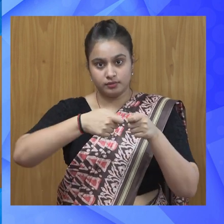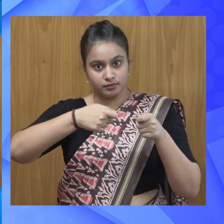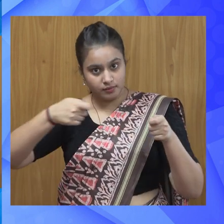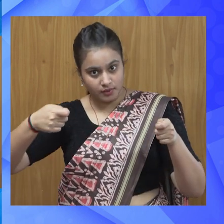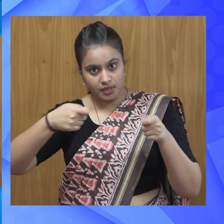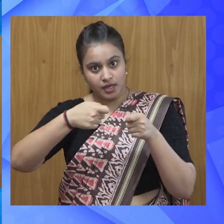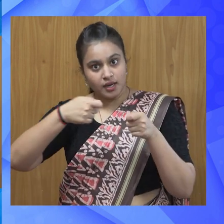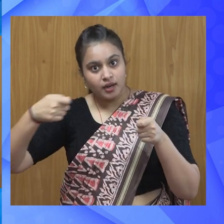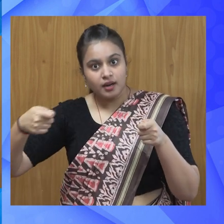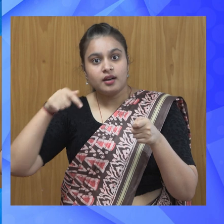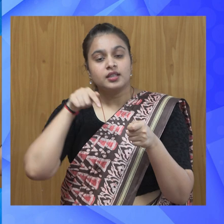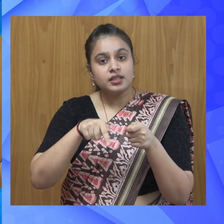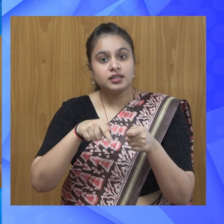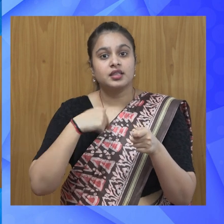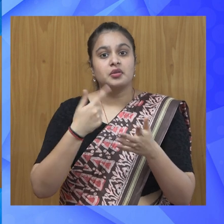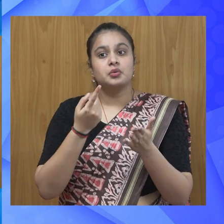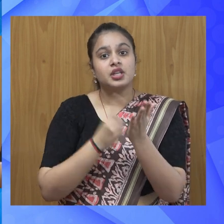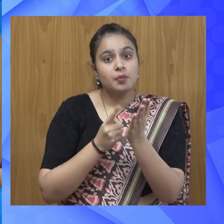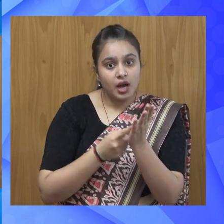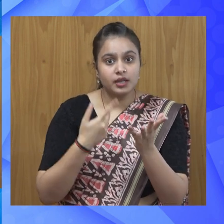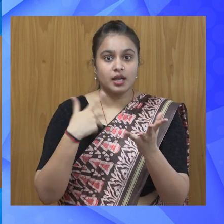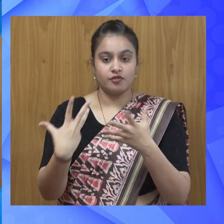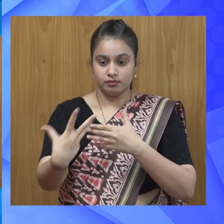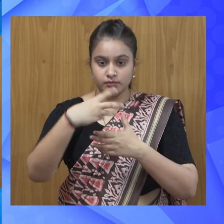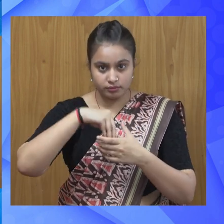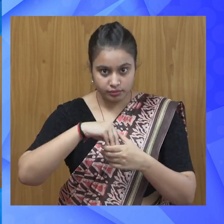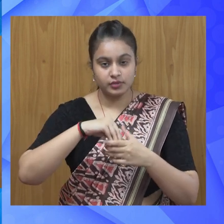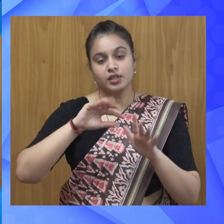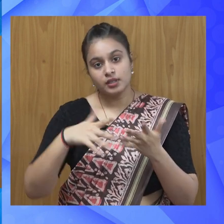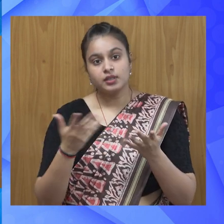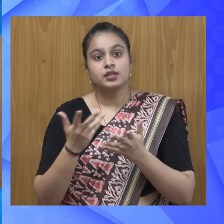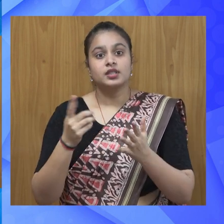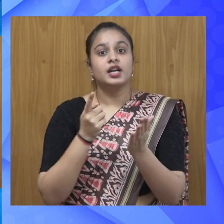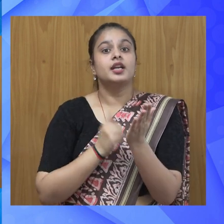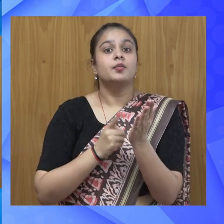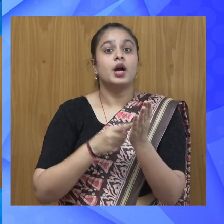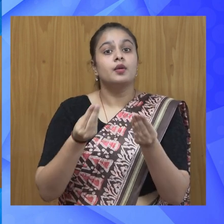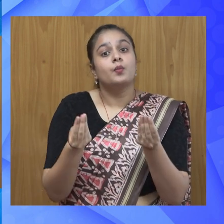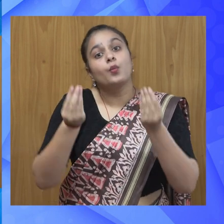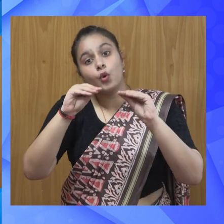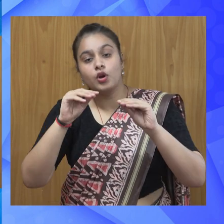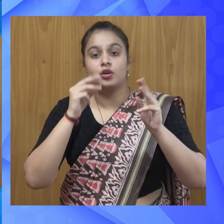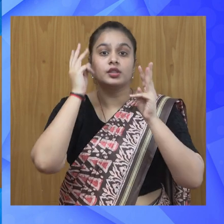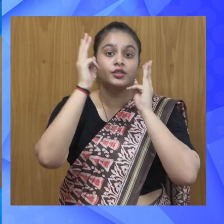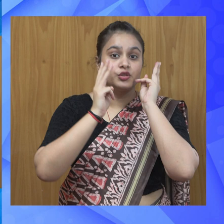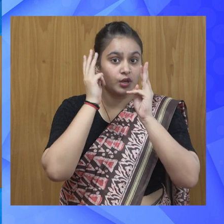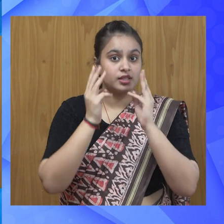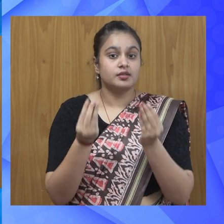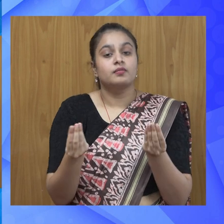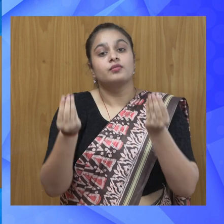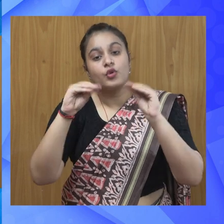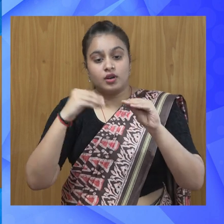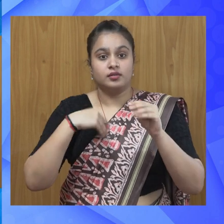है और उसको लिए उसको जो डिमांड्स है उसको लेता है। इसमें जब आप डिमांड ज्यादा होती है तो तनाव आता है और यही